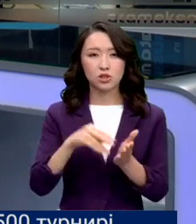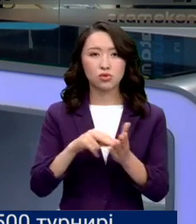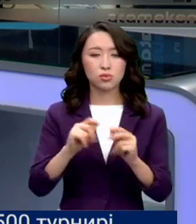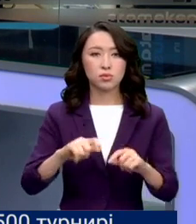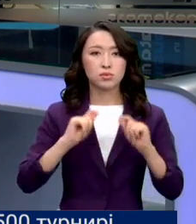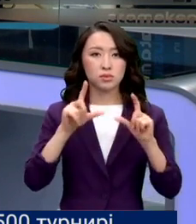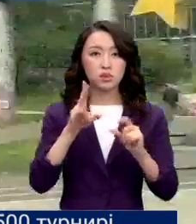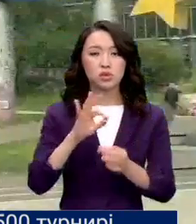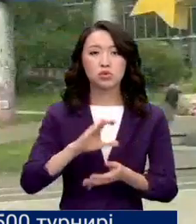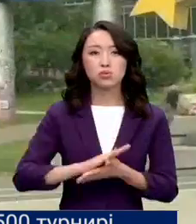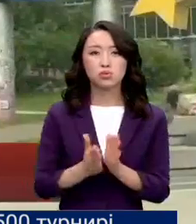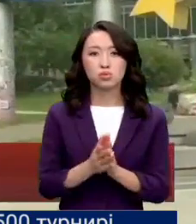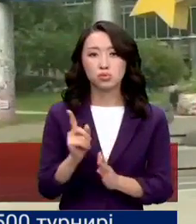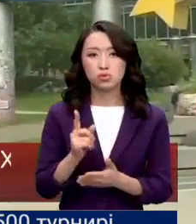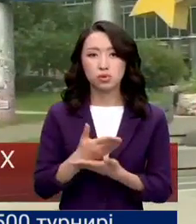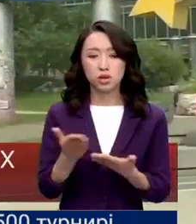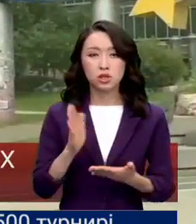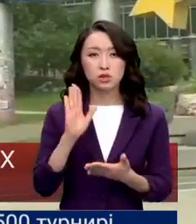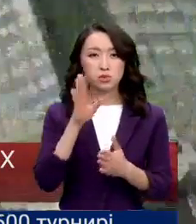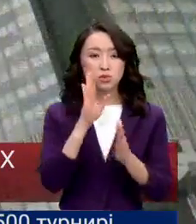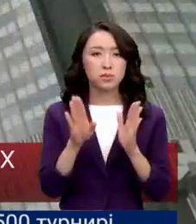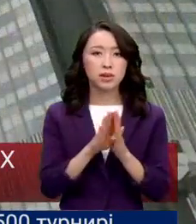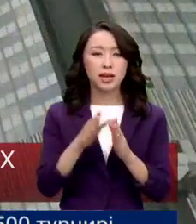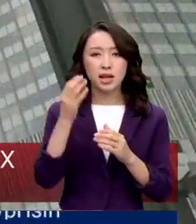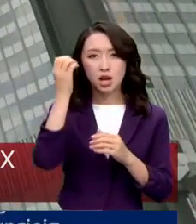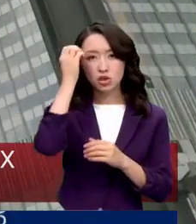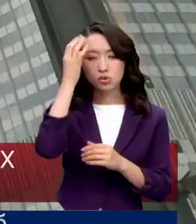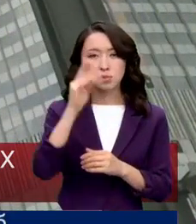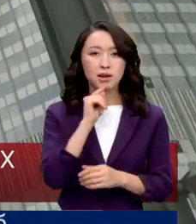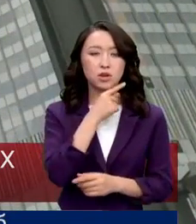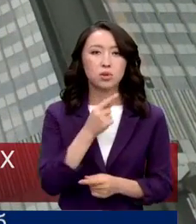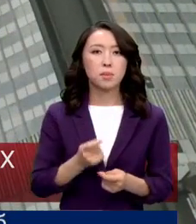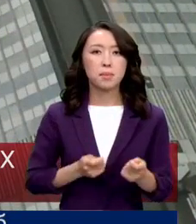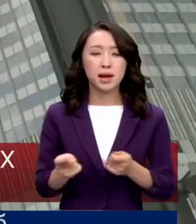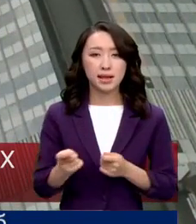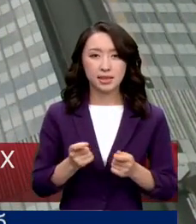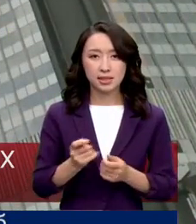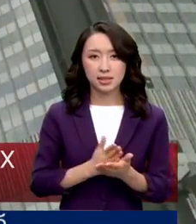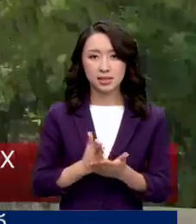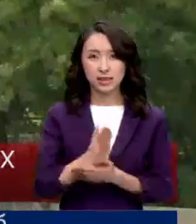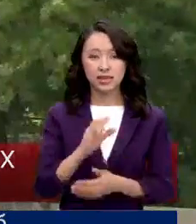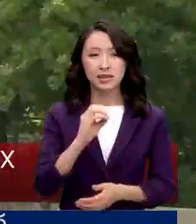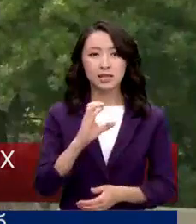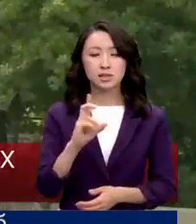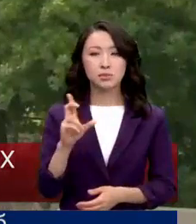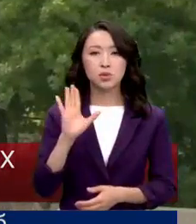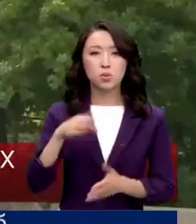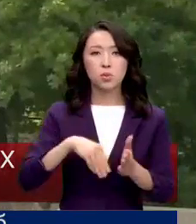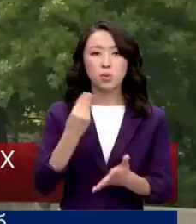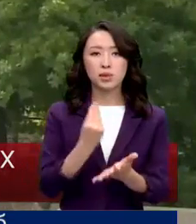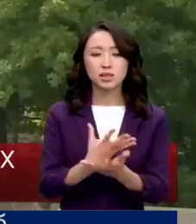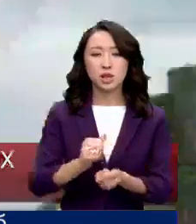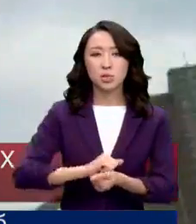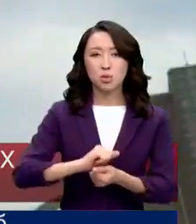заимствования, но с условием, что они будут придерживаться разумной экономической политики. Сообщается, что ЕЦБ будет покупать ценные